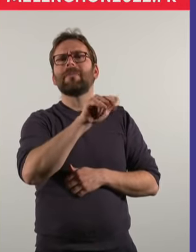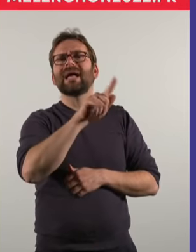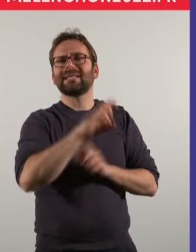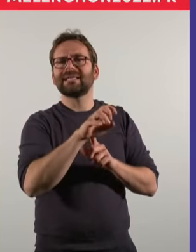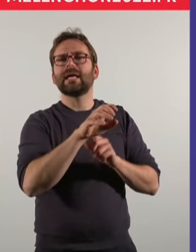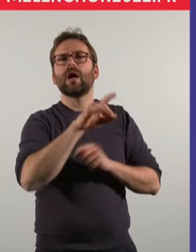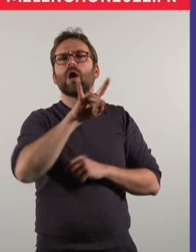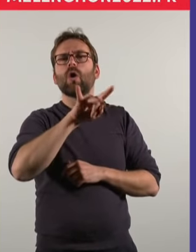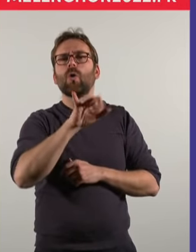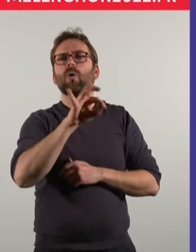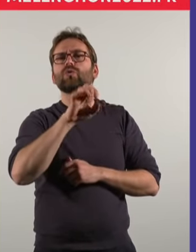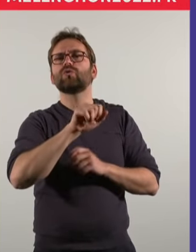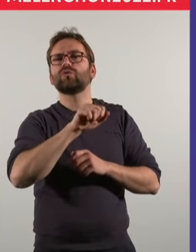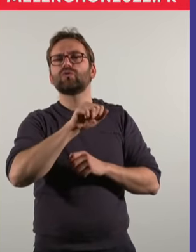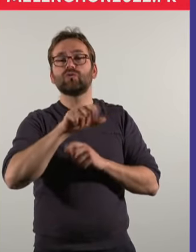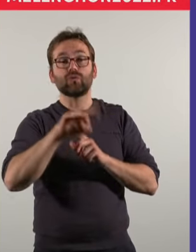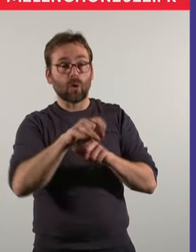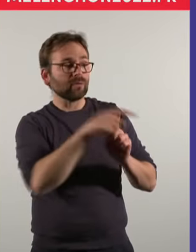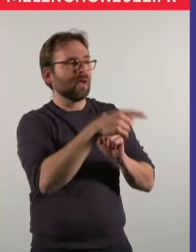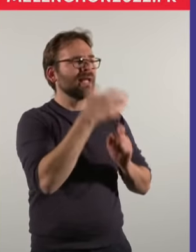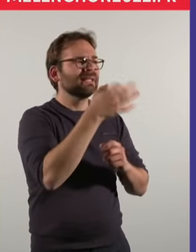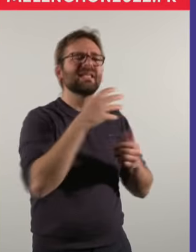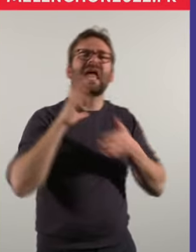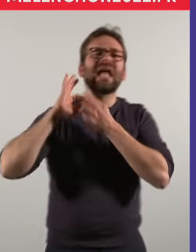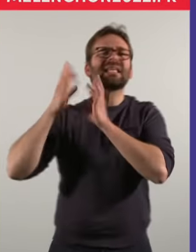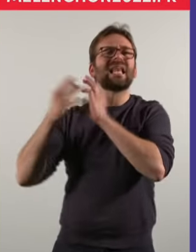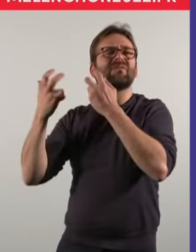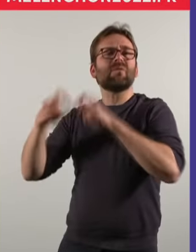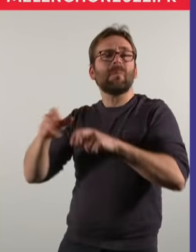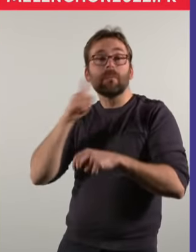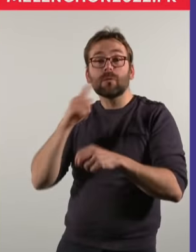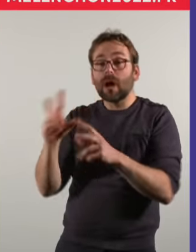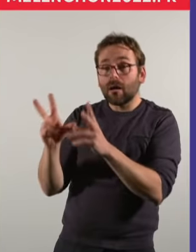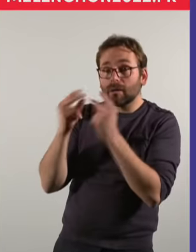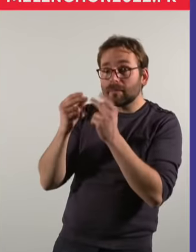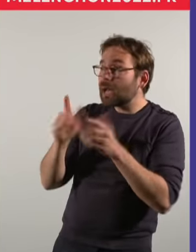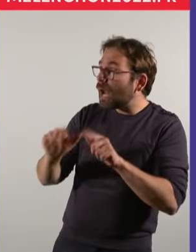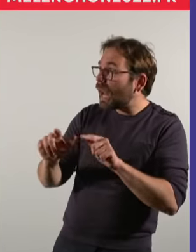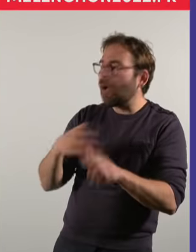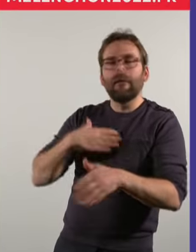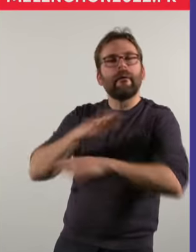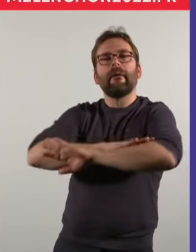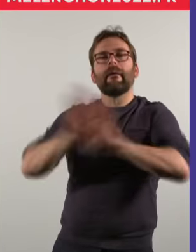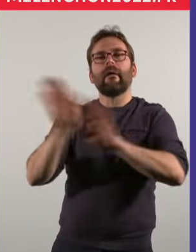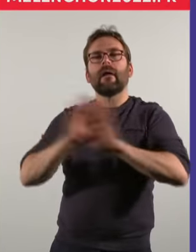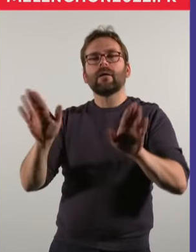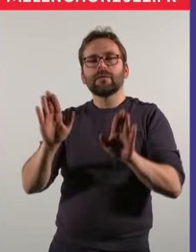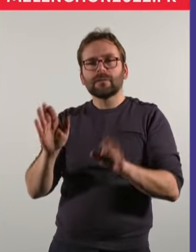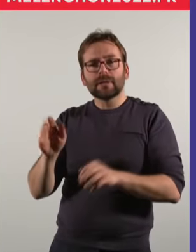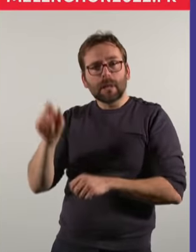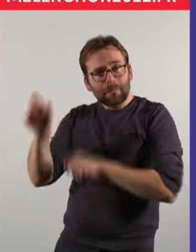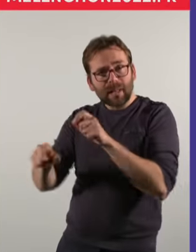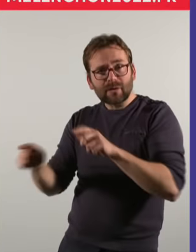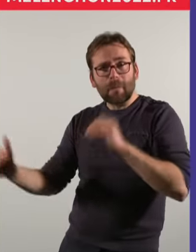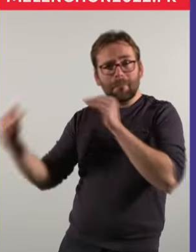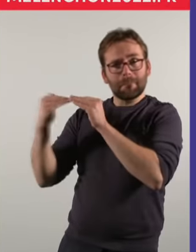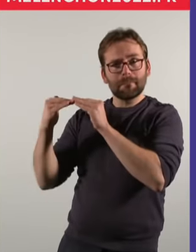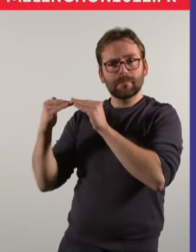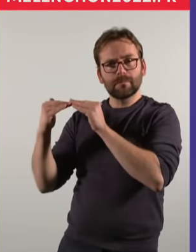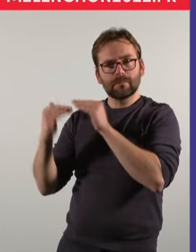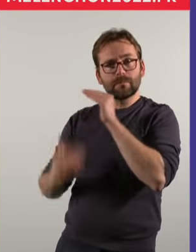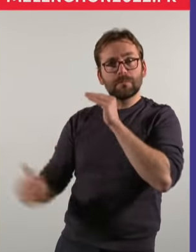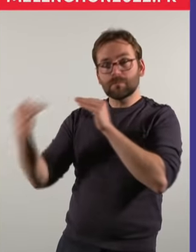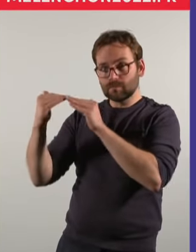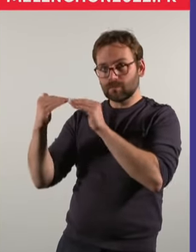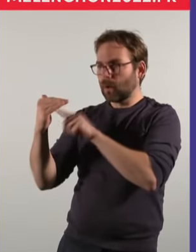en 1766 de faire de l'esclavage parce qu'on leur avait dit qu'il y en avait. Ils disaient ce sont nos semblables. Le mot